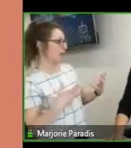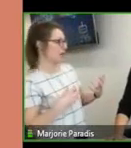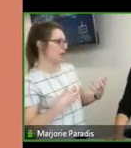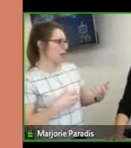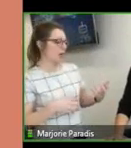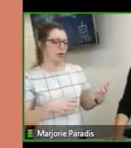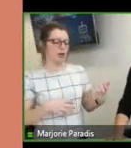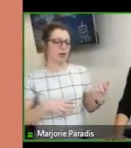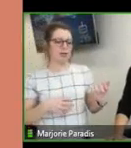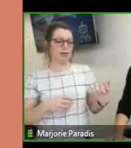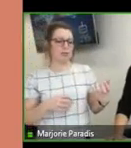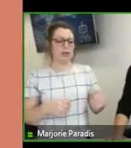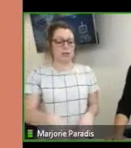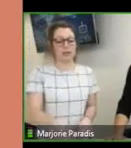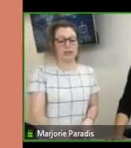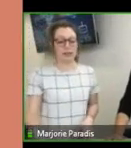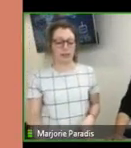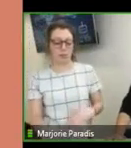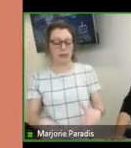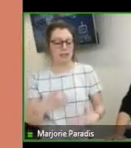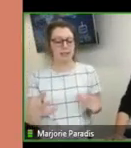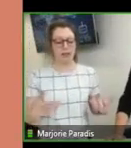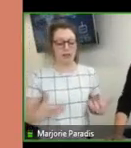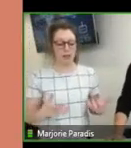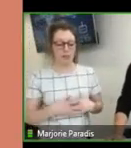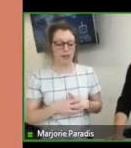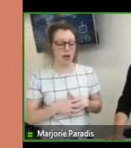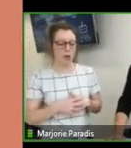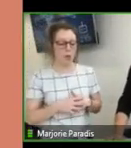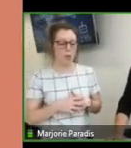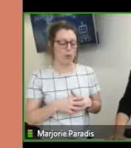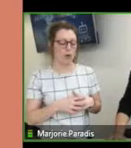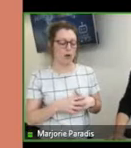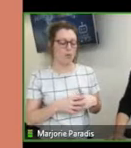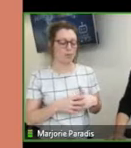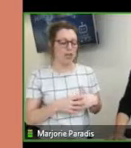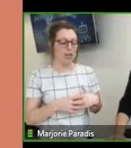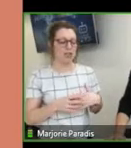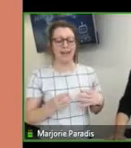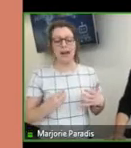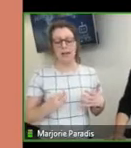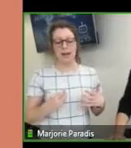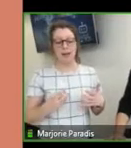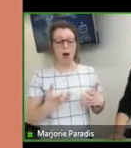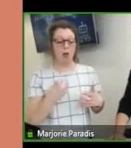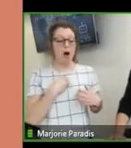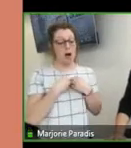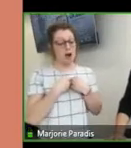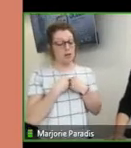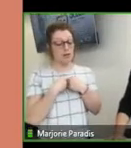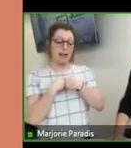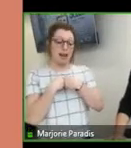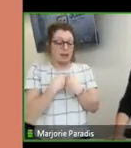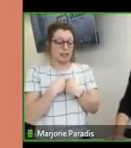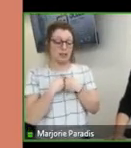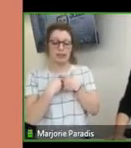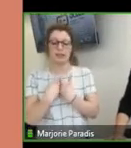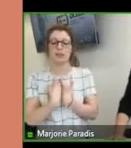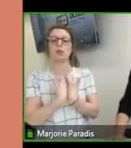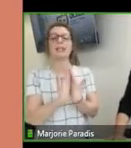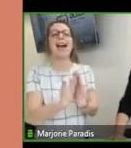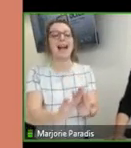arrivait, les sources étaient déterminées, mais ça arrivait de manière un peu, je dirais, aléatoire, ou encore c'est la